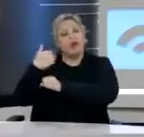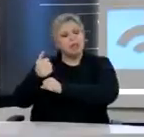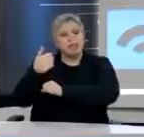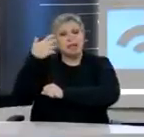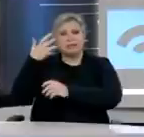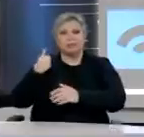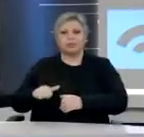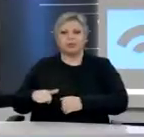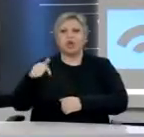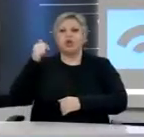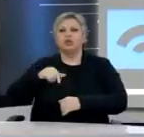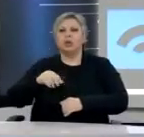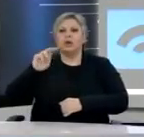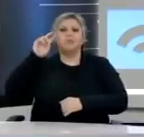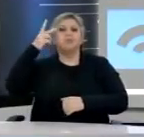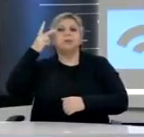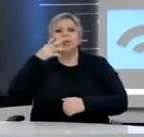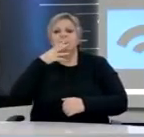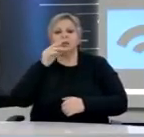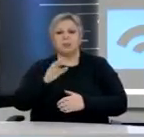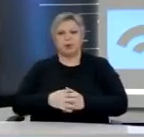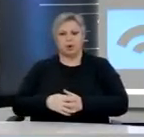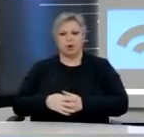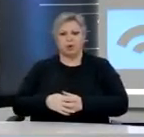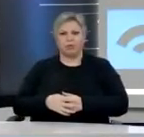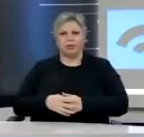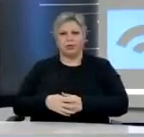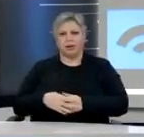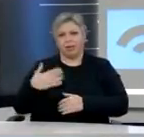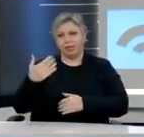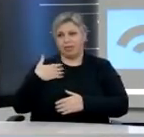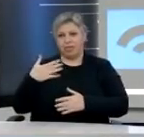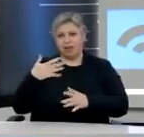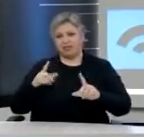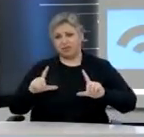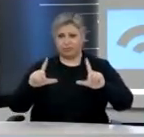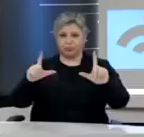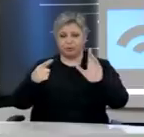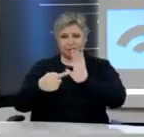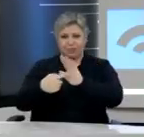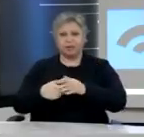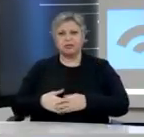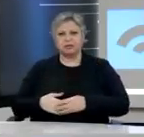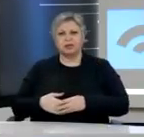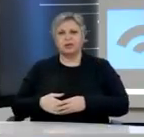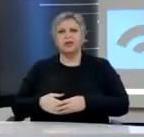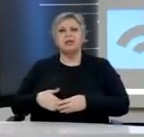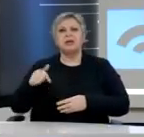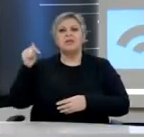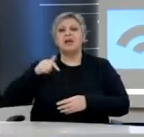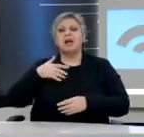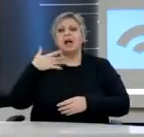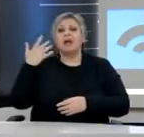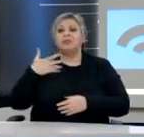να ψηφοθυρίσετε, έχετε αλλάξει άποψη. Για ποιο λόγο ακολουθείτε αυτή τη στάση πολιτικής αναξιοπιστίας σε σχέση με την ιστορία